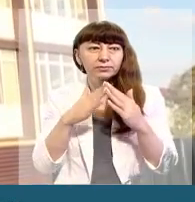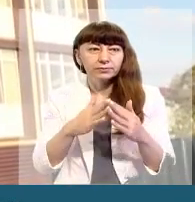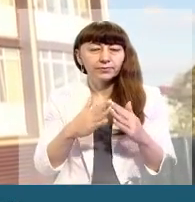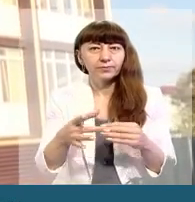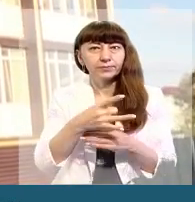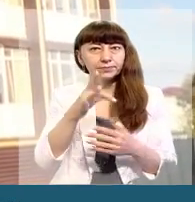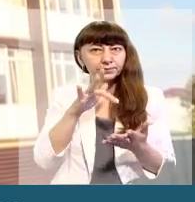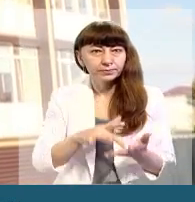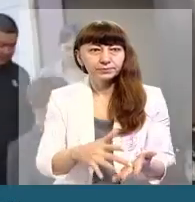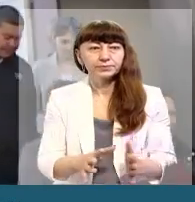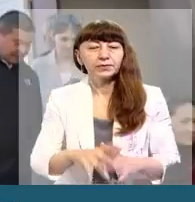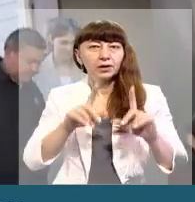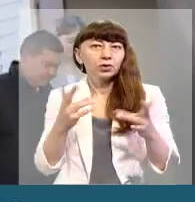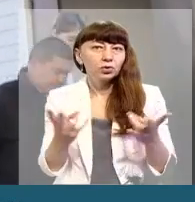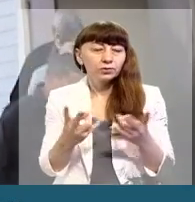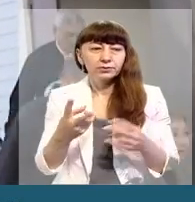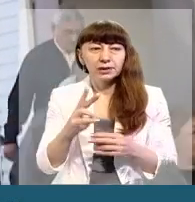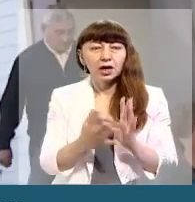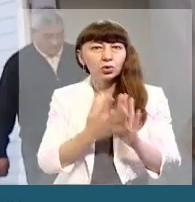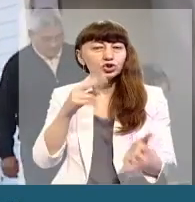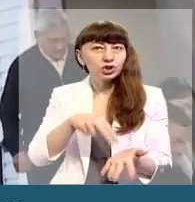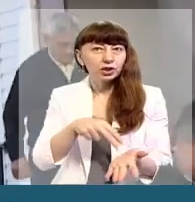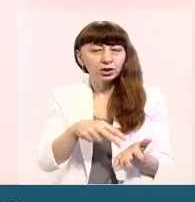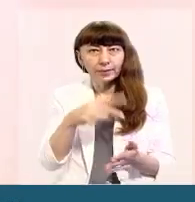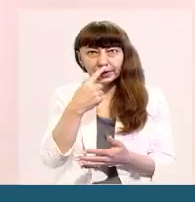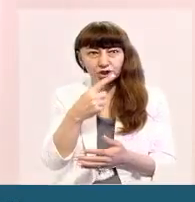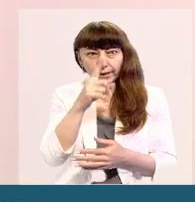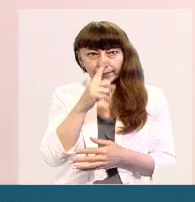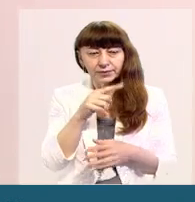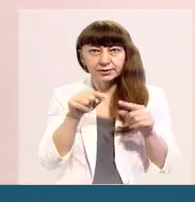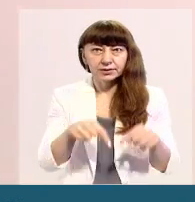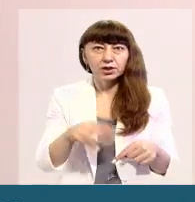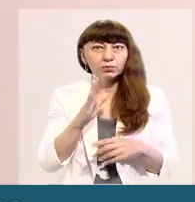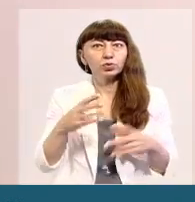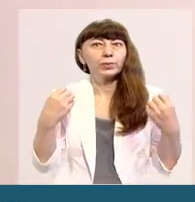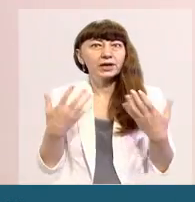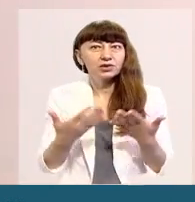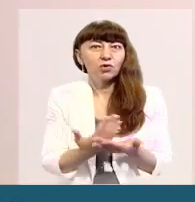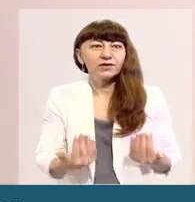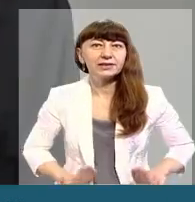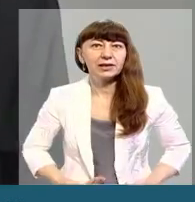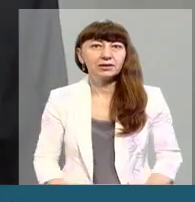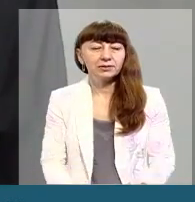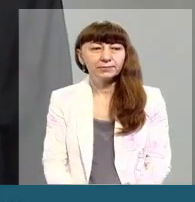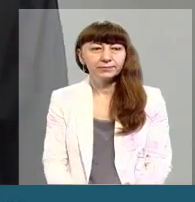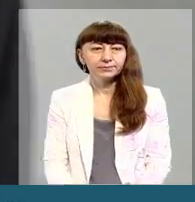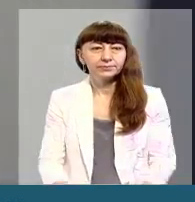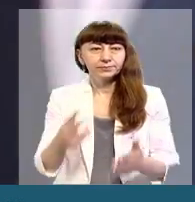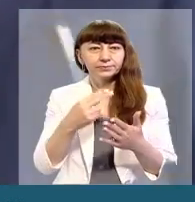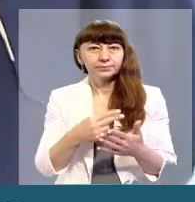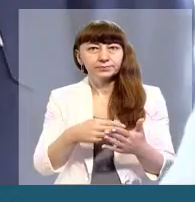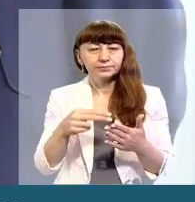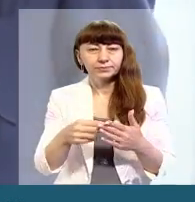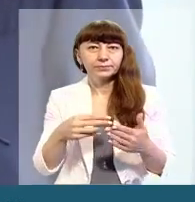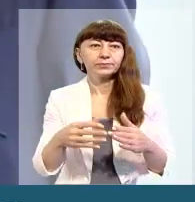в районном центре. Предназначен он для очередников. Уже в ближайшие месяцы здесь будут праздновать новоселье. Приобретение жилья должно